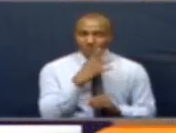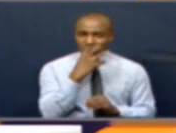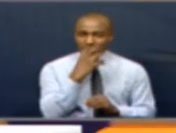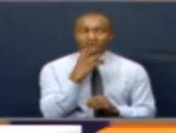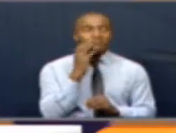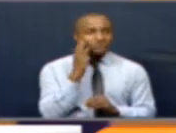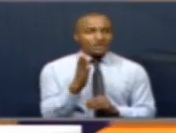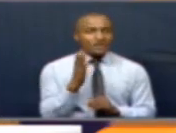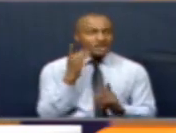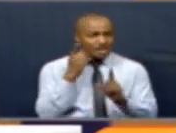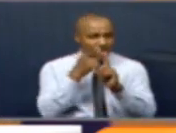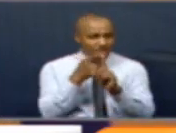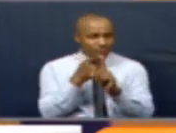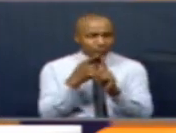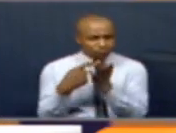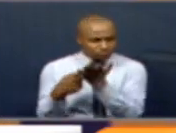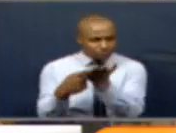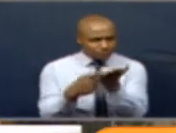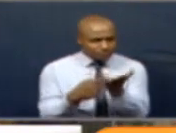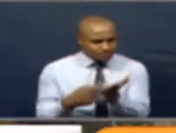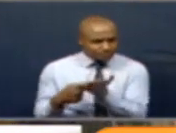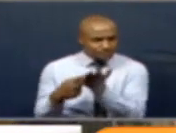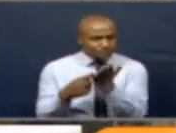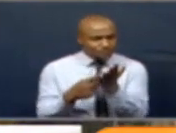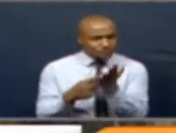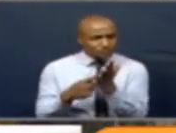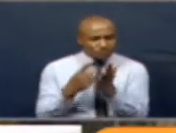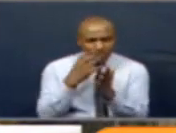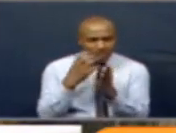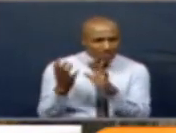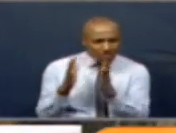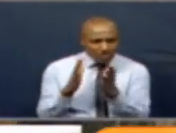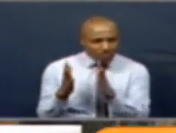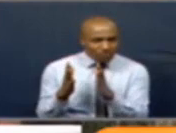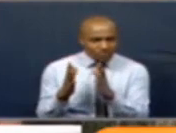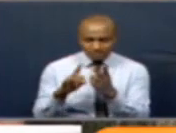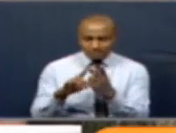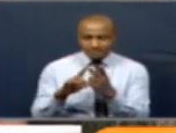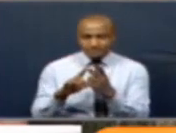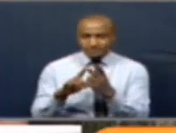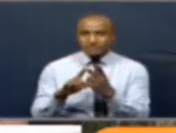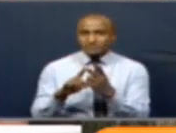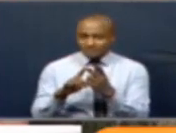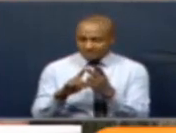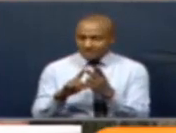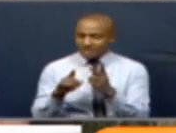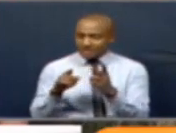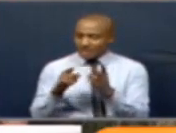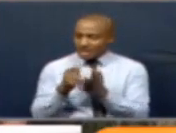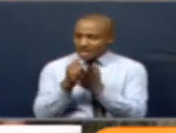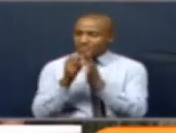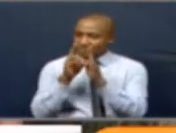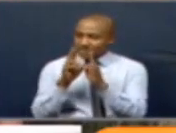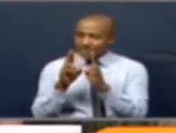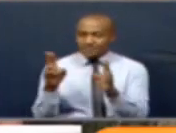ajenda ikiwa ni kuzungumzia masuala ya chama hicho pamoja na kukitaka chama hicho kusimama kidete katika mwafaka wa amani unaoongozwa